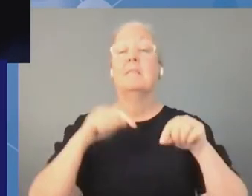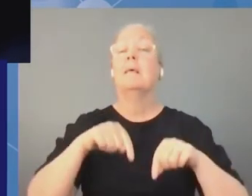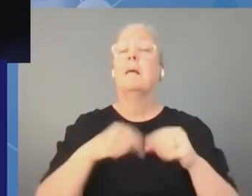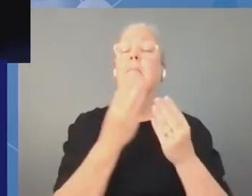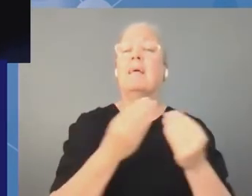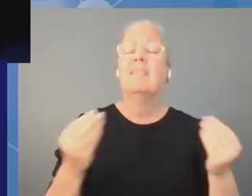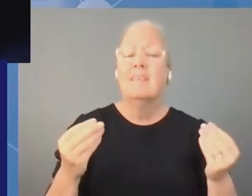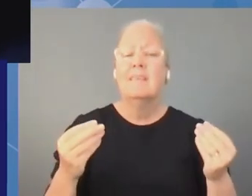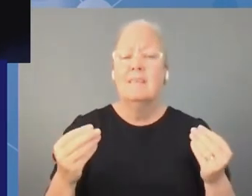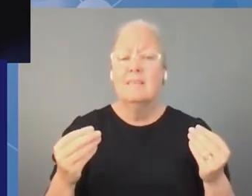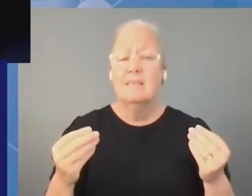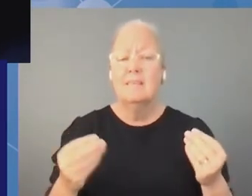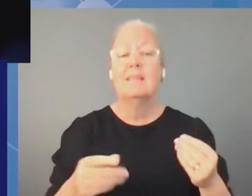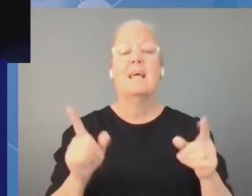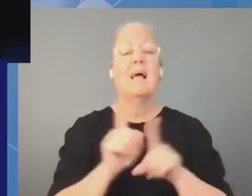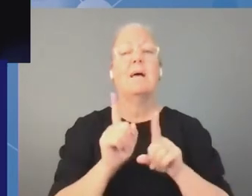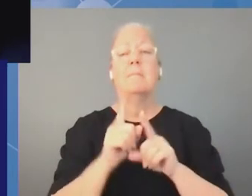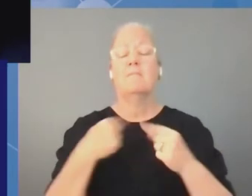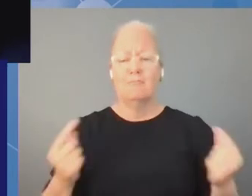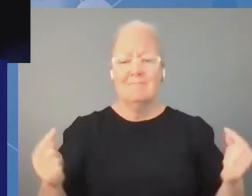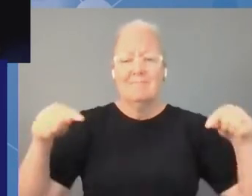个红河的